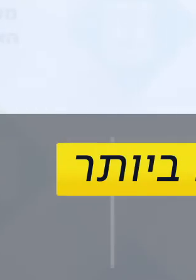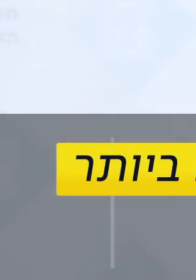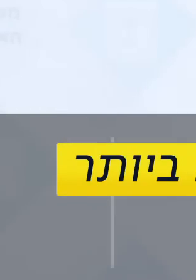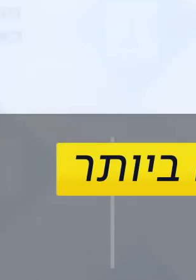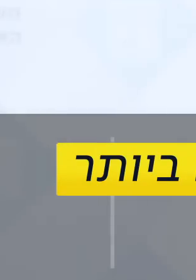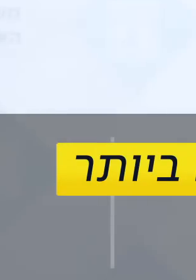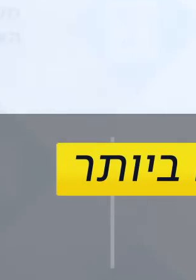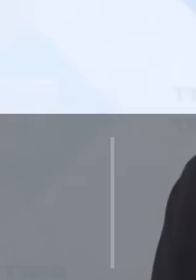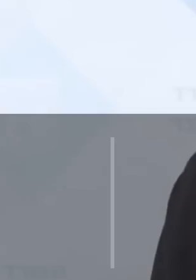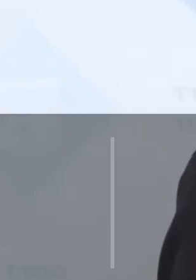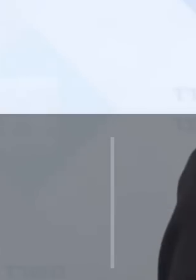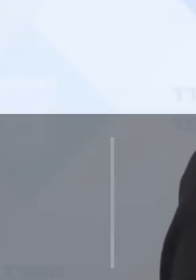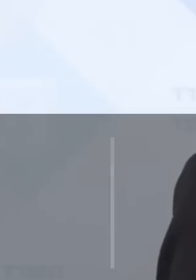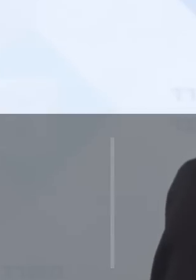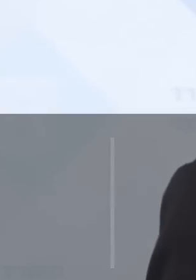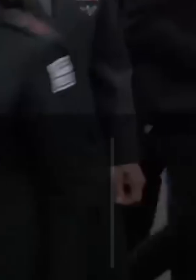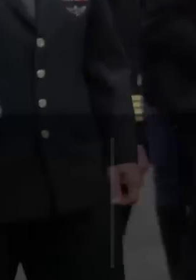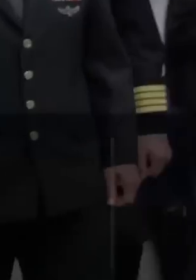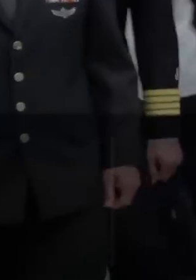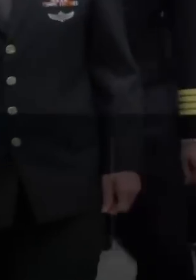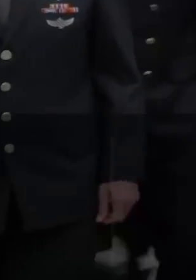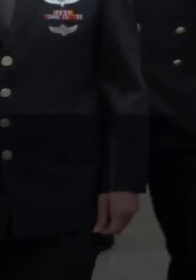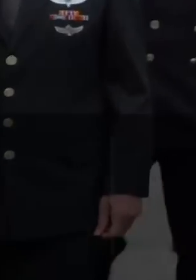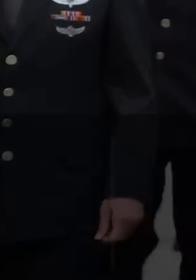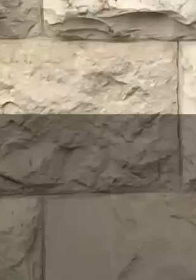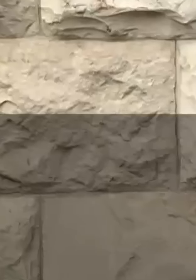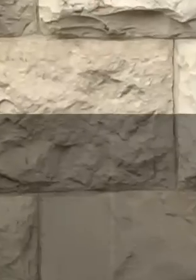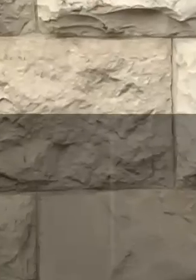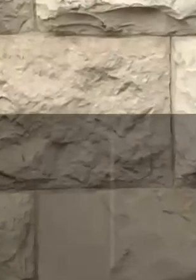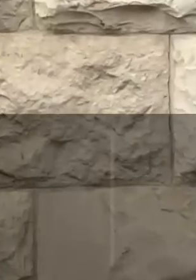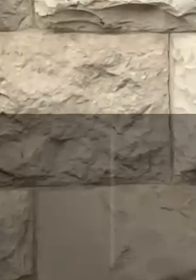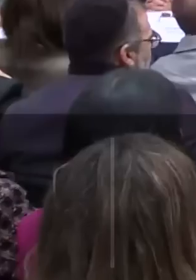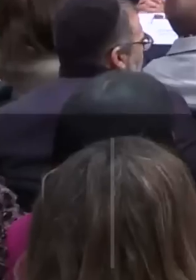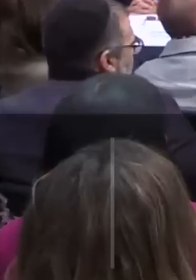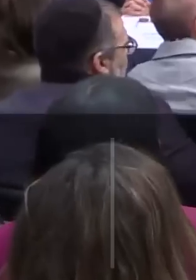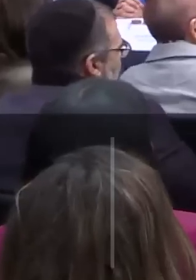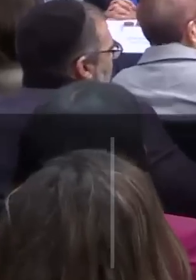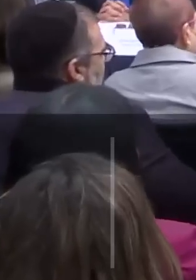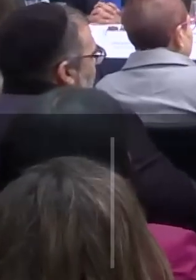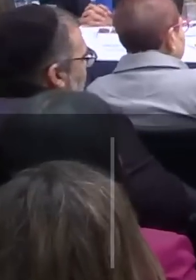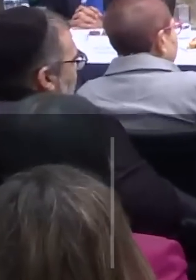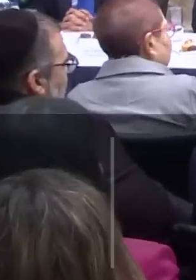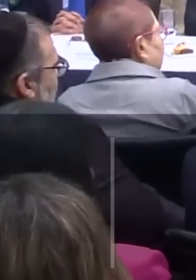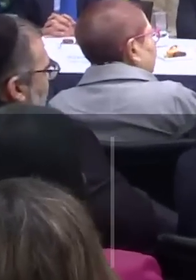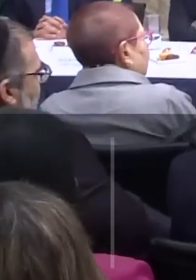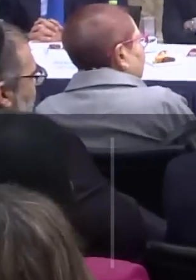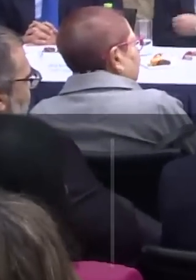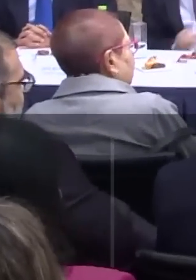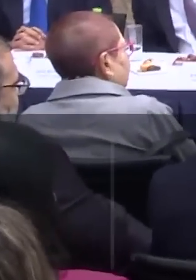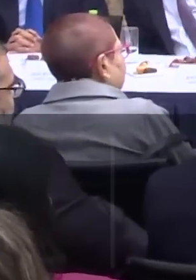ביותר. איך עושים את זה נכון? אני באמת לא רוצה לצאת לך. חילופי עקיצות בטקסי החילופים.